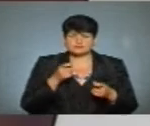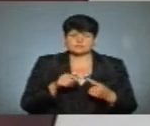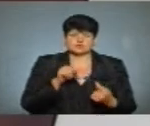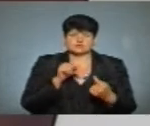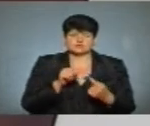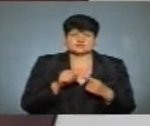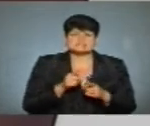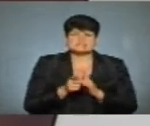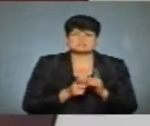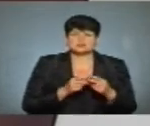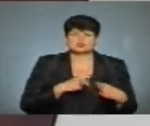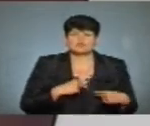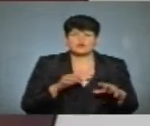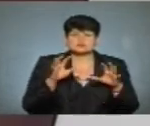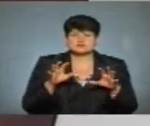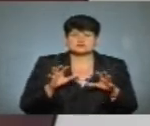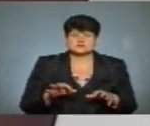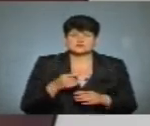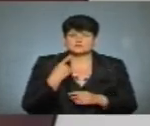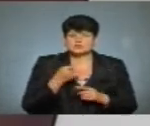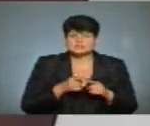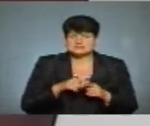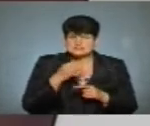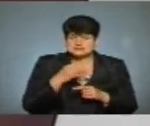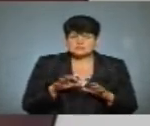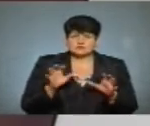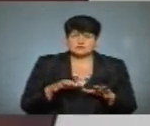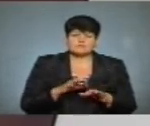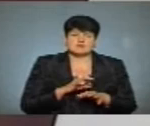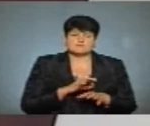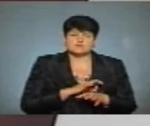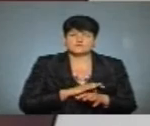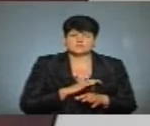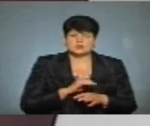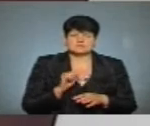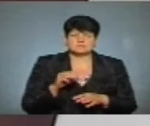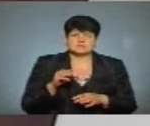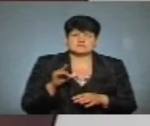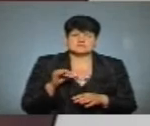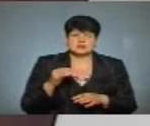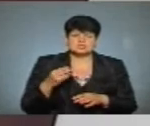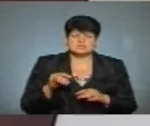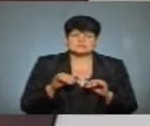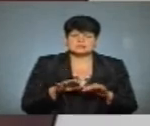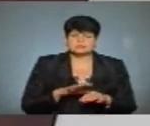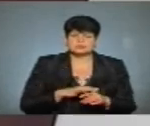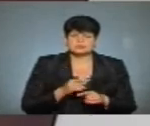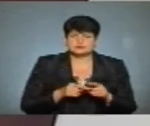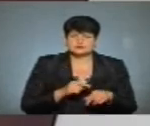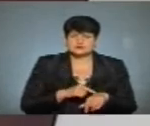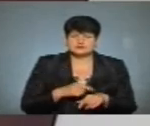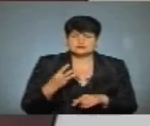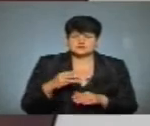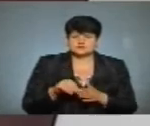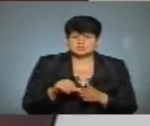проти змін до трудового законодавства. Про це розповів голова обласної ради профспілок Андрій Присяжний. Захід тривав півгодини, 30 учасників